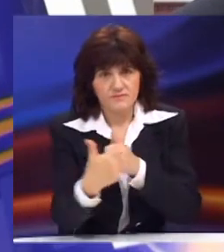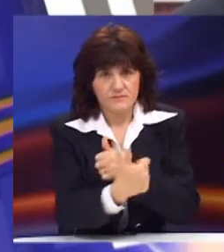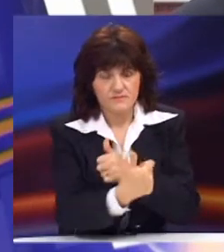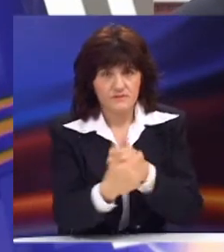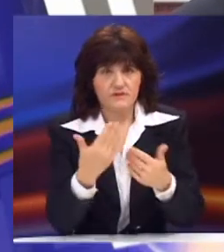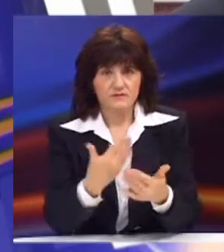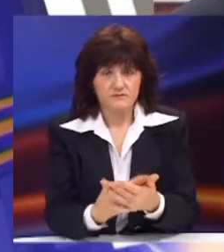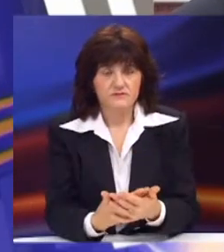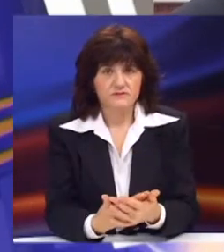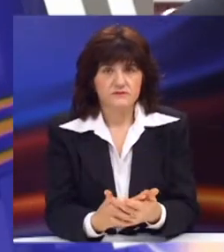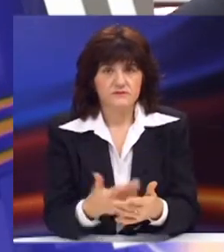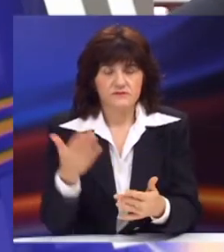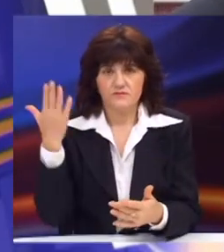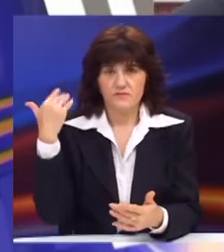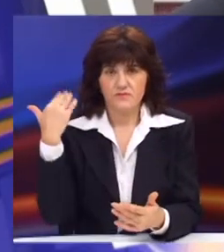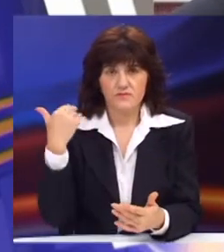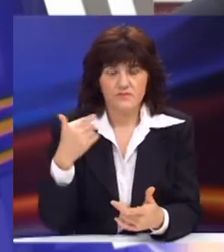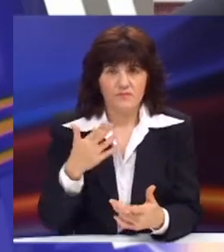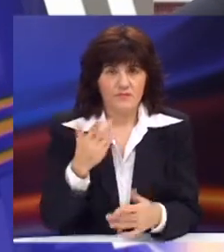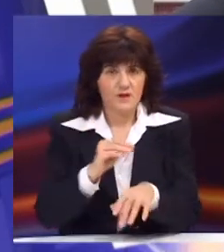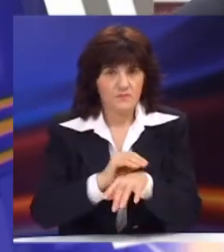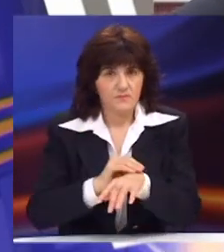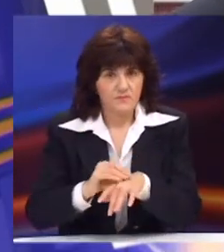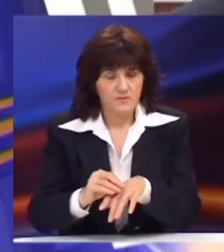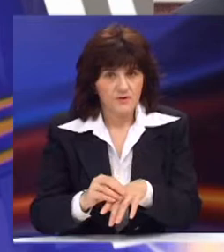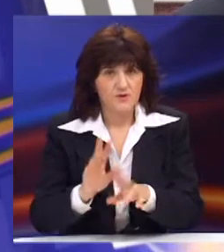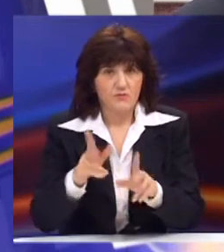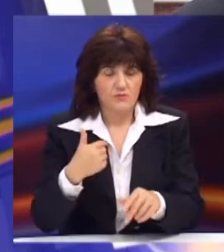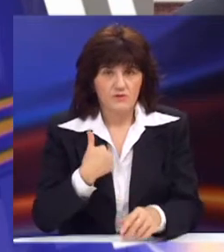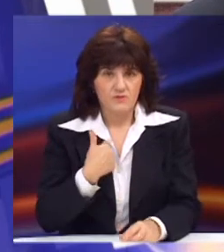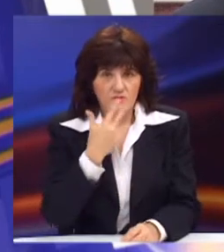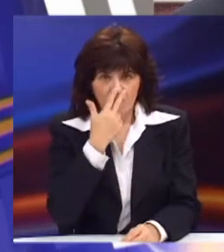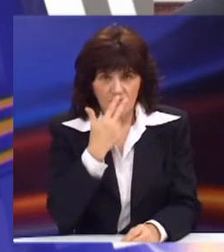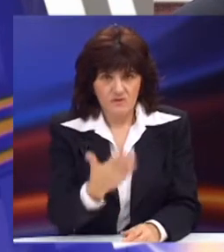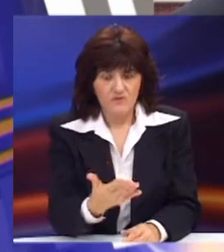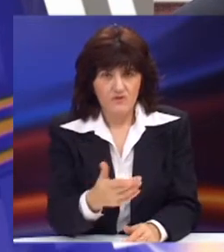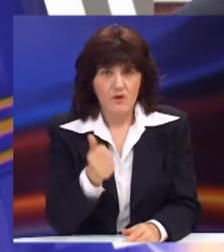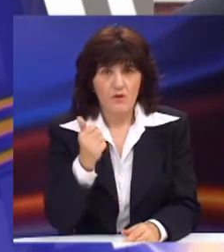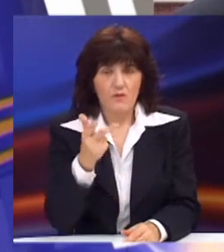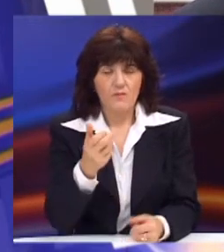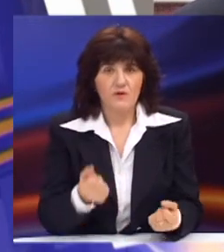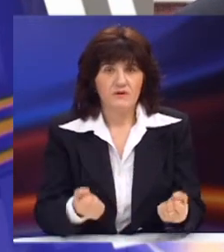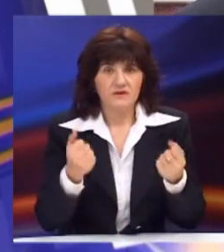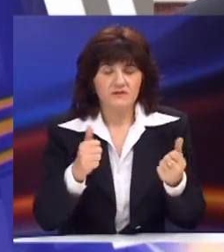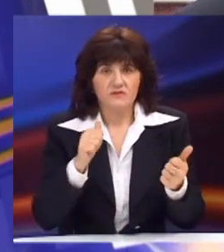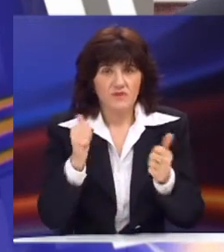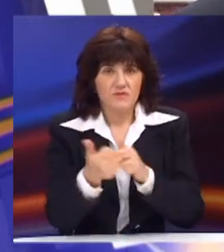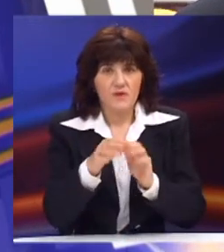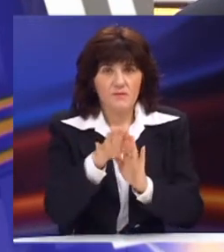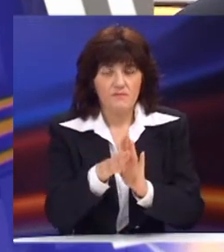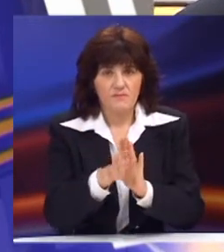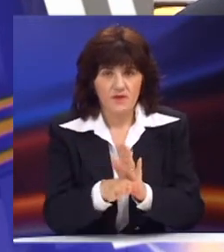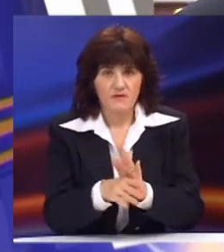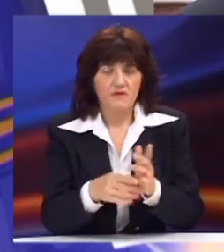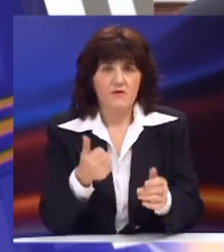prođu, mada evo unazad par meseci možemo da vidimo da je broj teško teretnih vozila